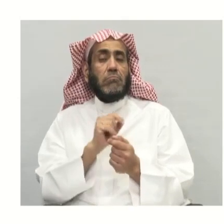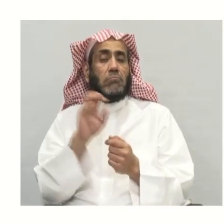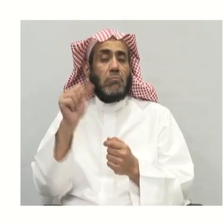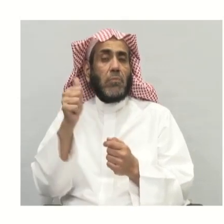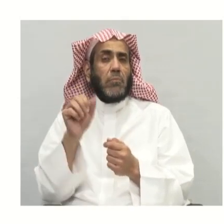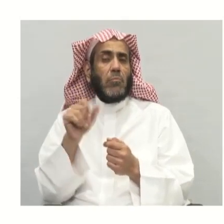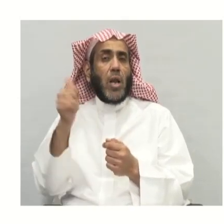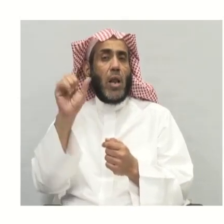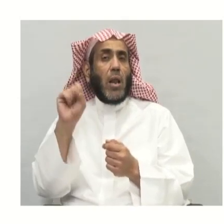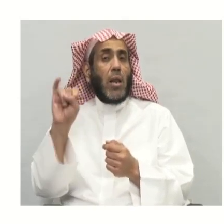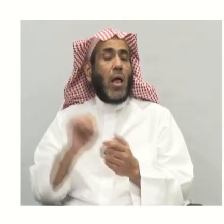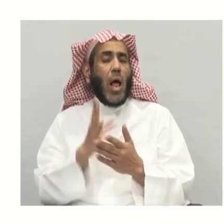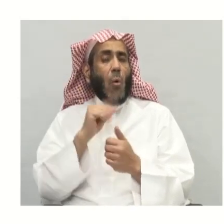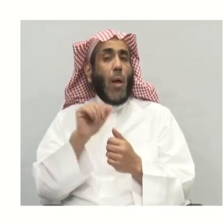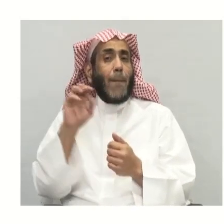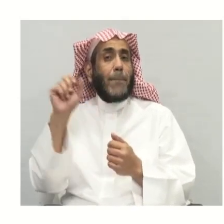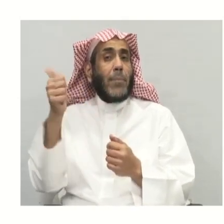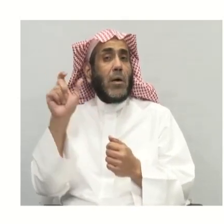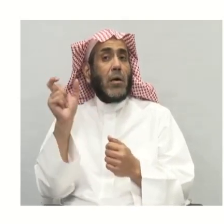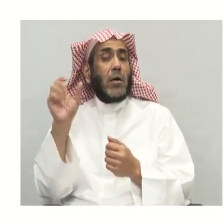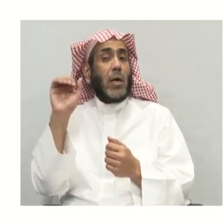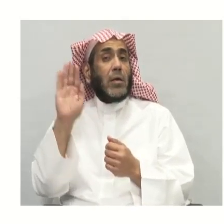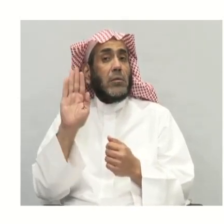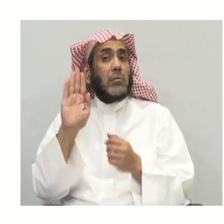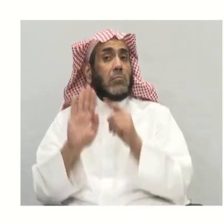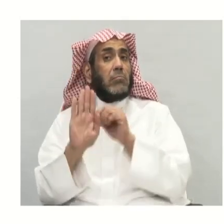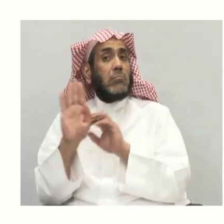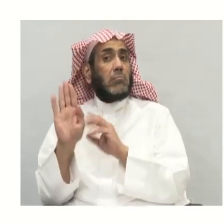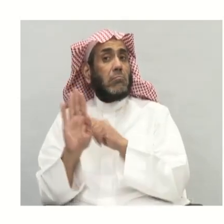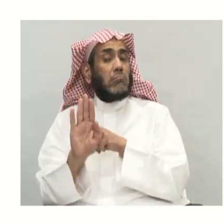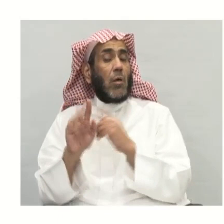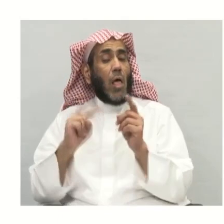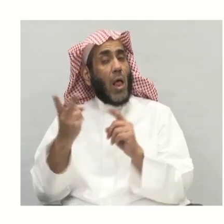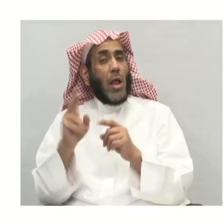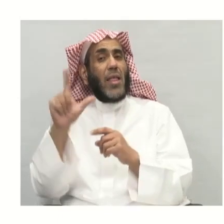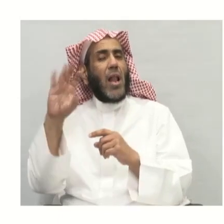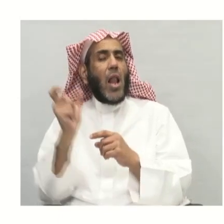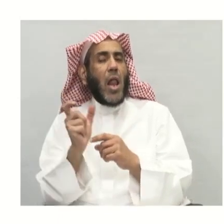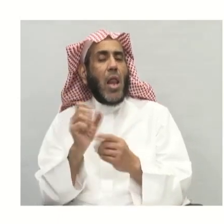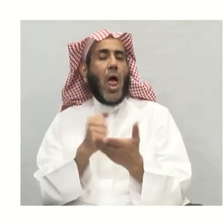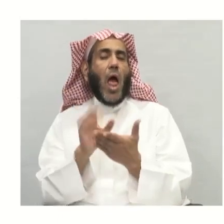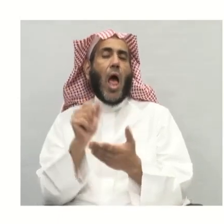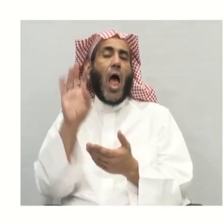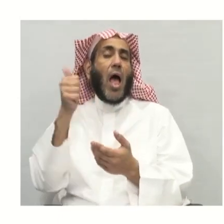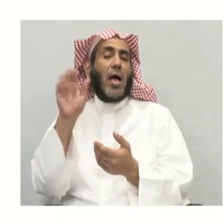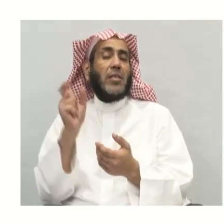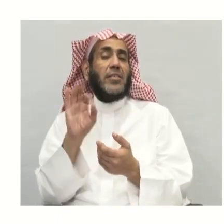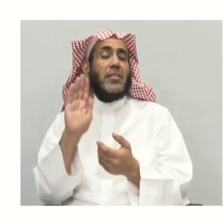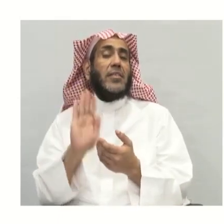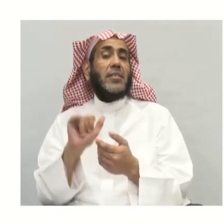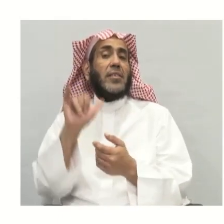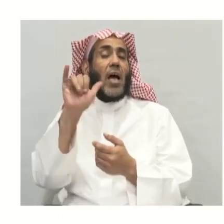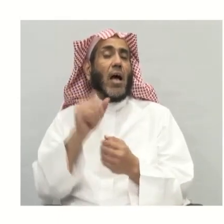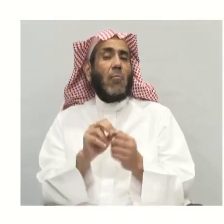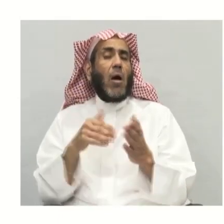انسى الموعد لكن الالف هنا لا تظهر عليها علامه الحرف الاخير من الفعل هو